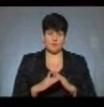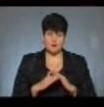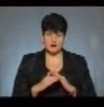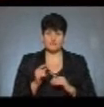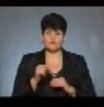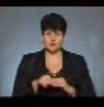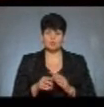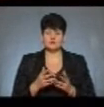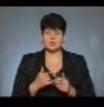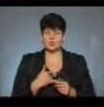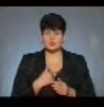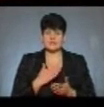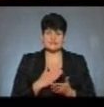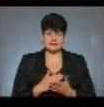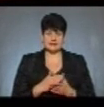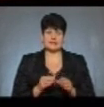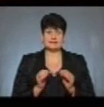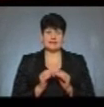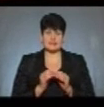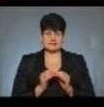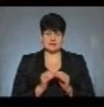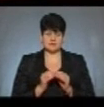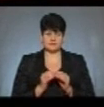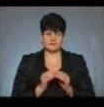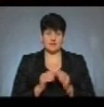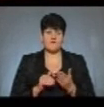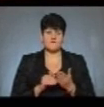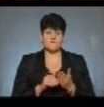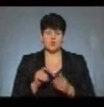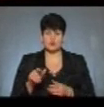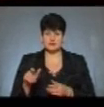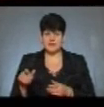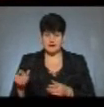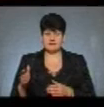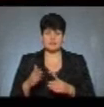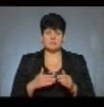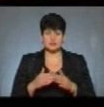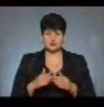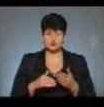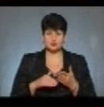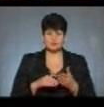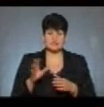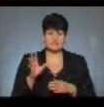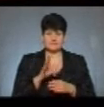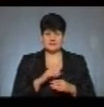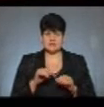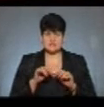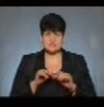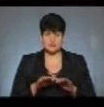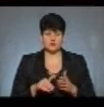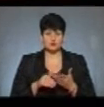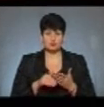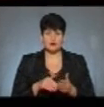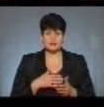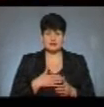тому числі в нас ще є 10 волонтерів, які практично допомагають нас на всіх заходах і допомагають